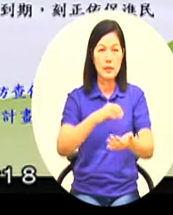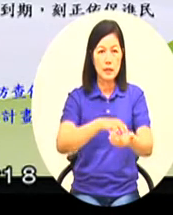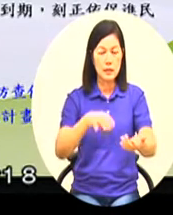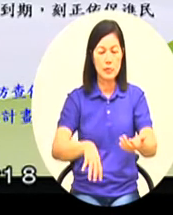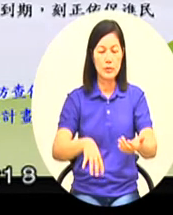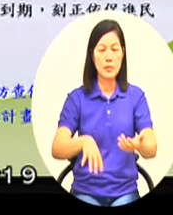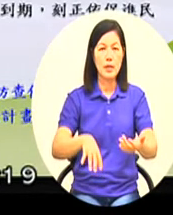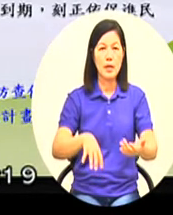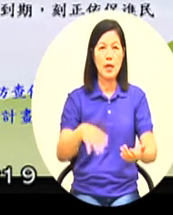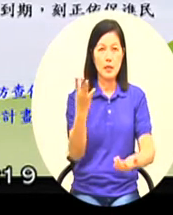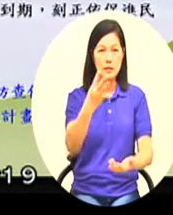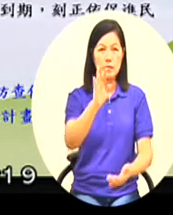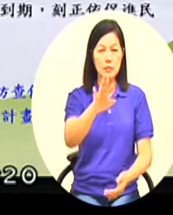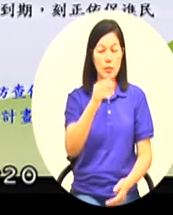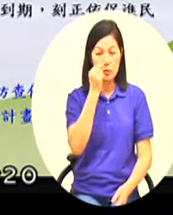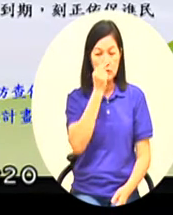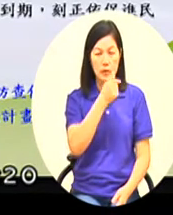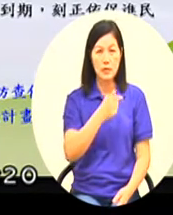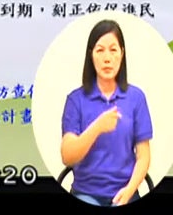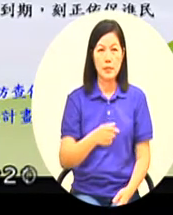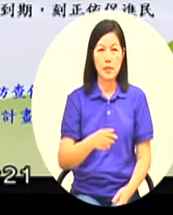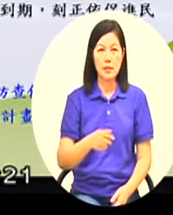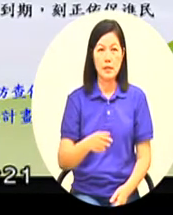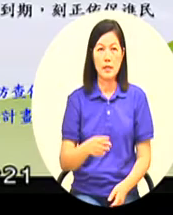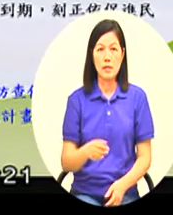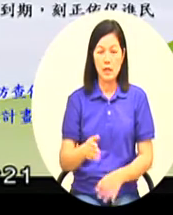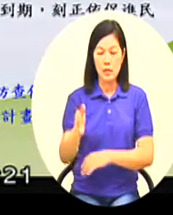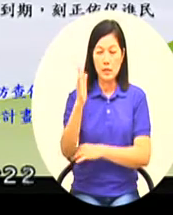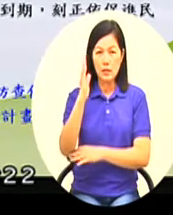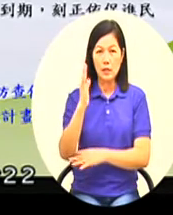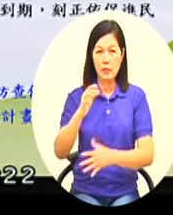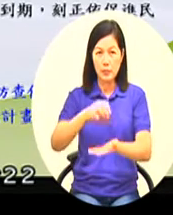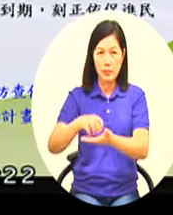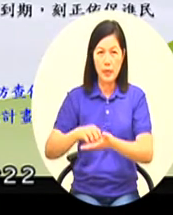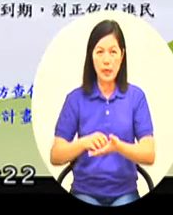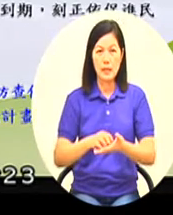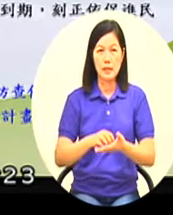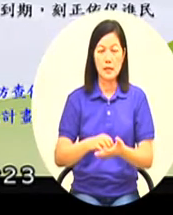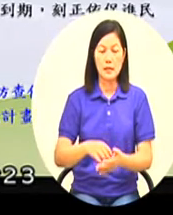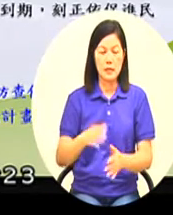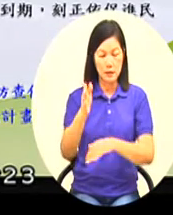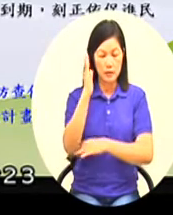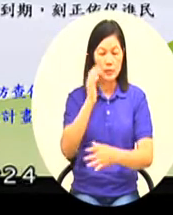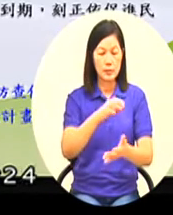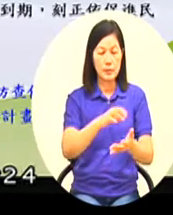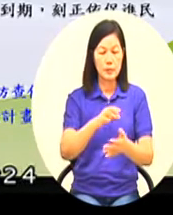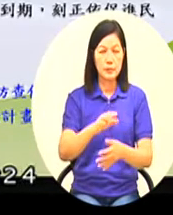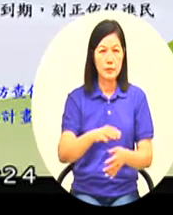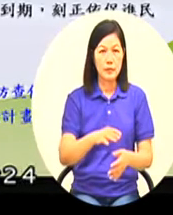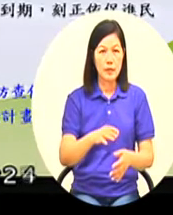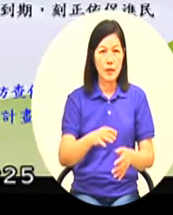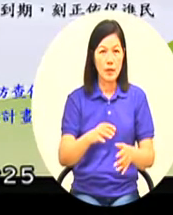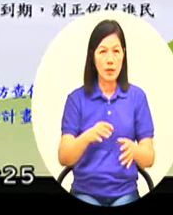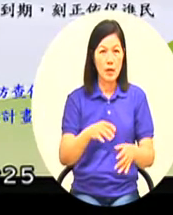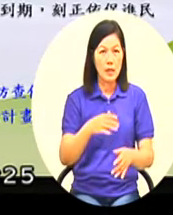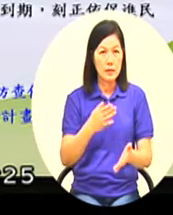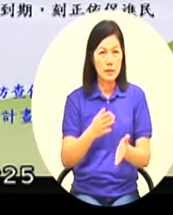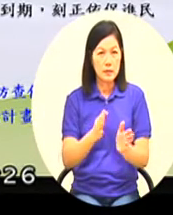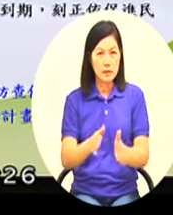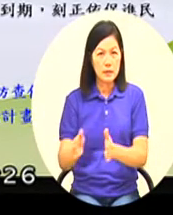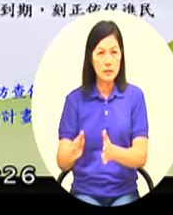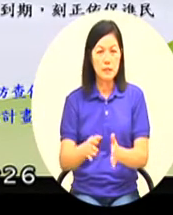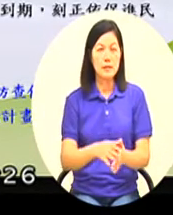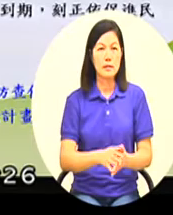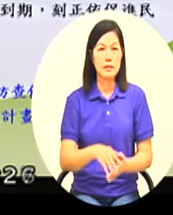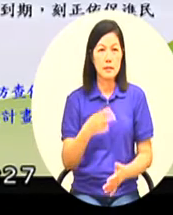自有它的一个特殊的一些公办公营的医院的成果，包括中立医院通过我们卫福部中医负责医师训练的一个